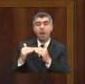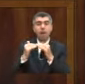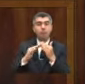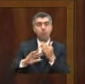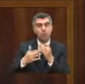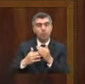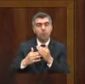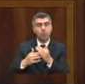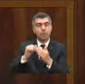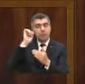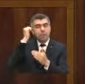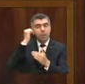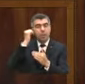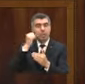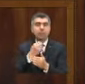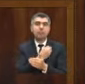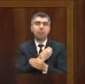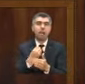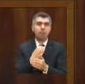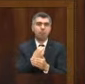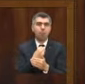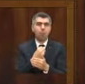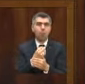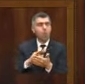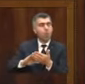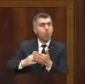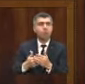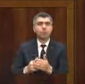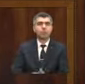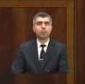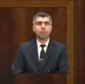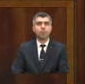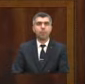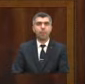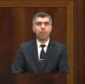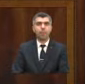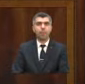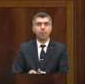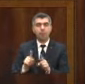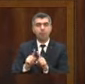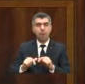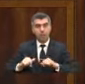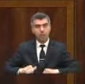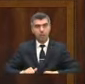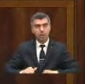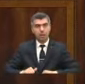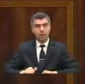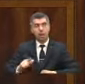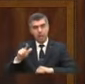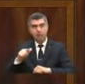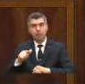متفق عليه للتكوين الطبي ببلادنا، متفق عليه من جميع المتدخلين، ليس فقط القطاعات الوزارية ولكن أيضا